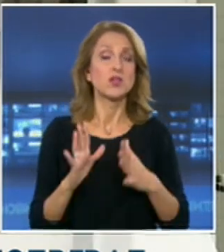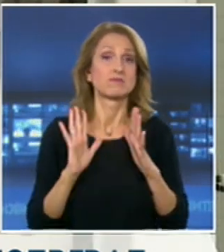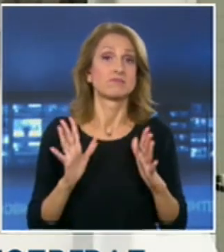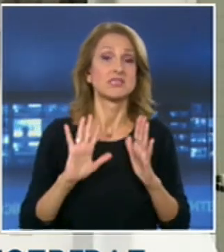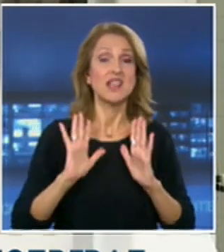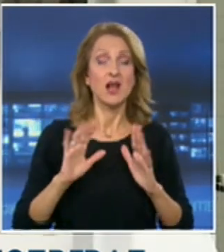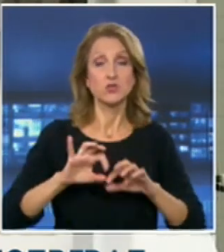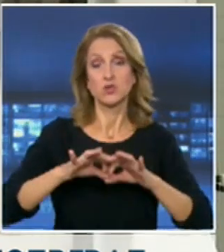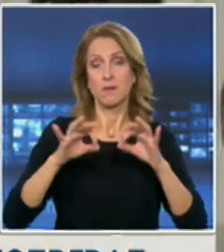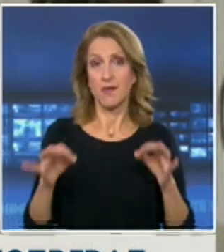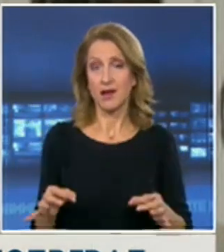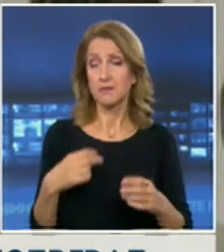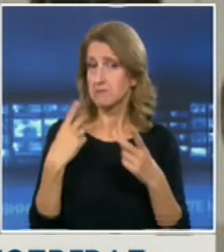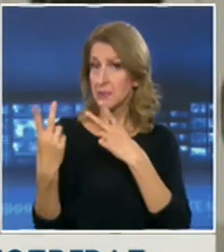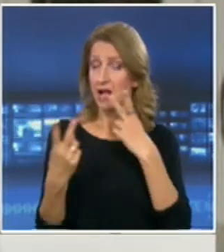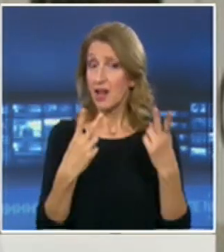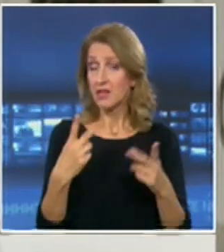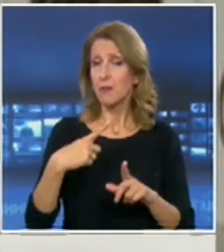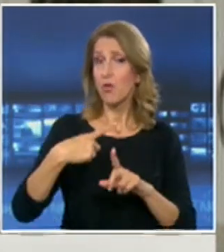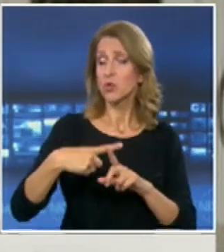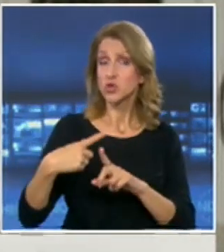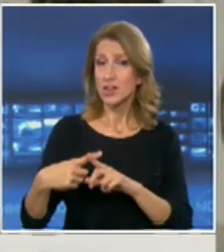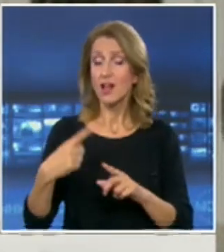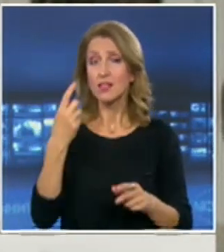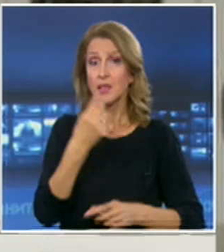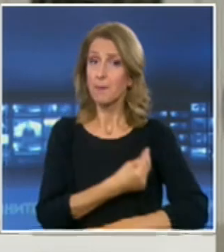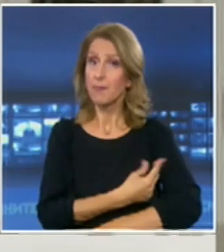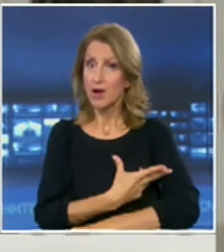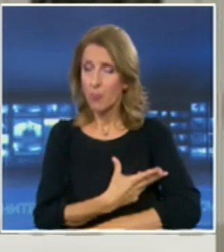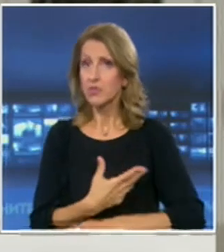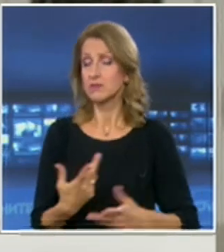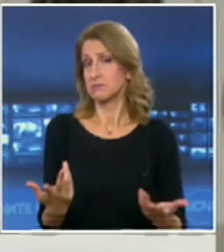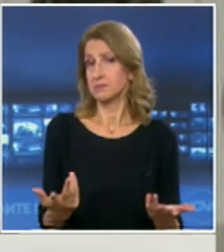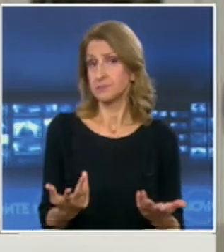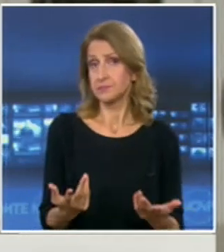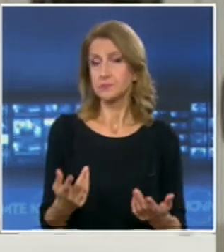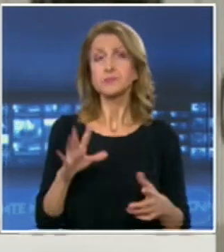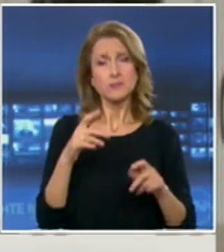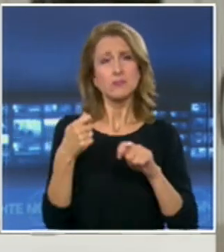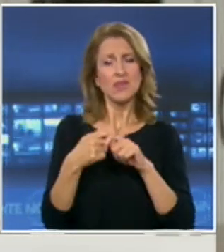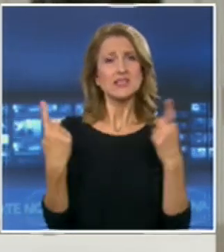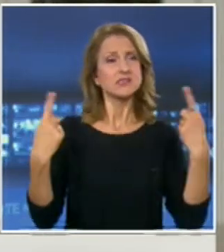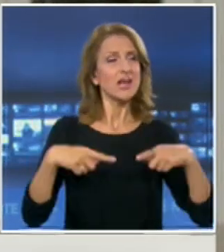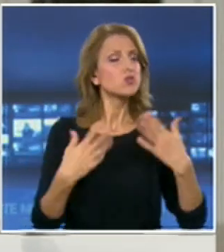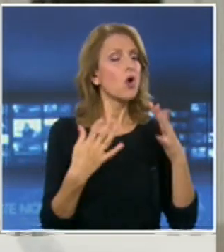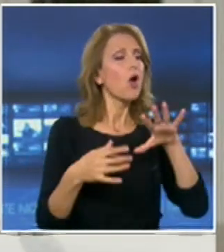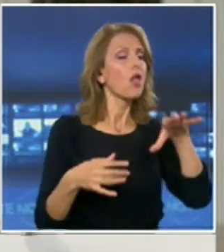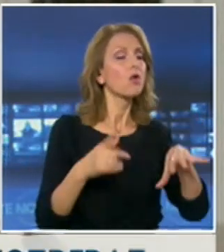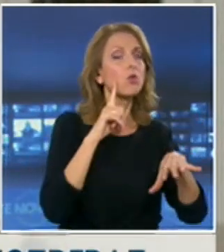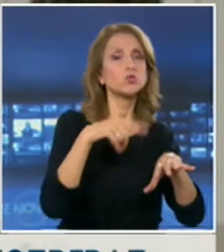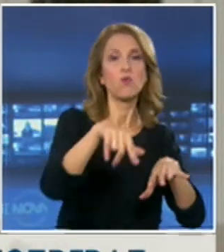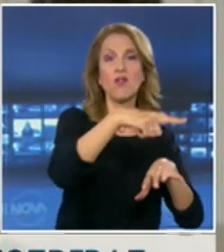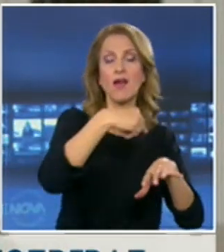Гледайки статистически на броя на положителните проби, като брой население, нали, ако се направи този